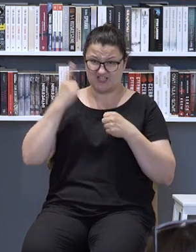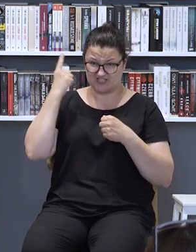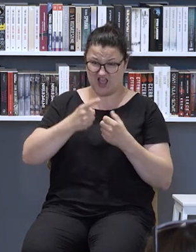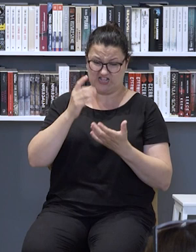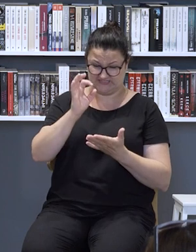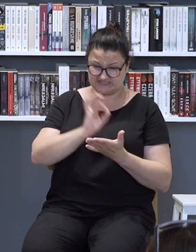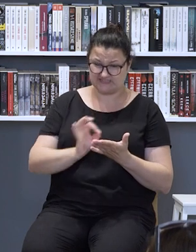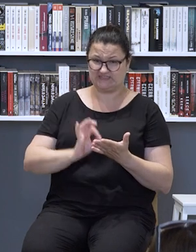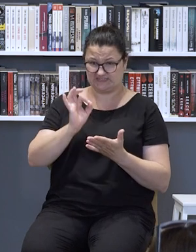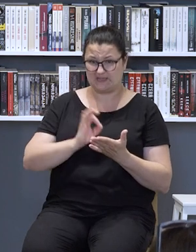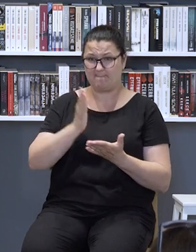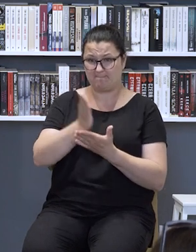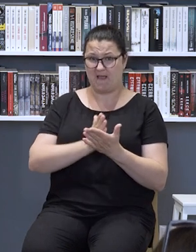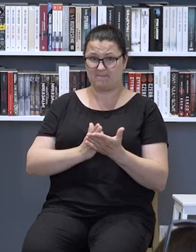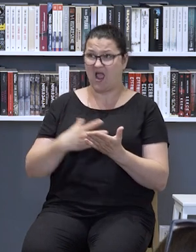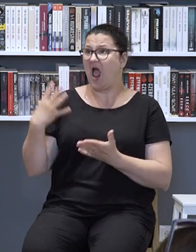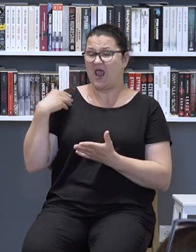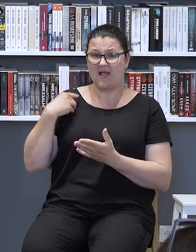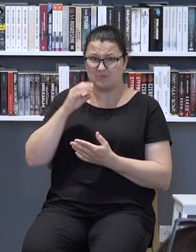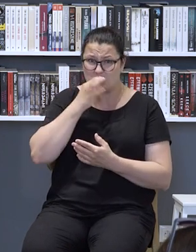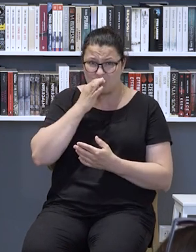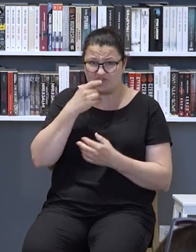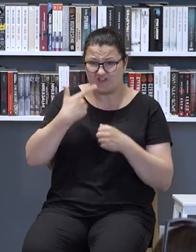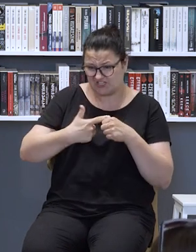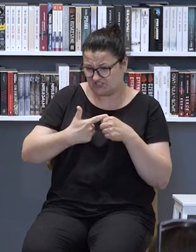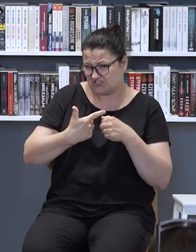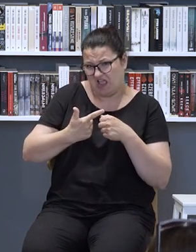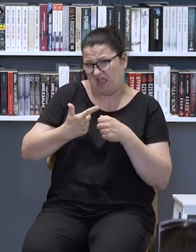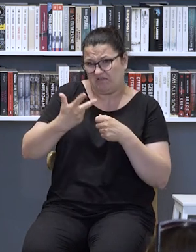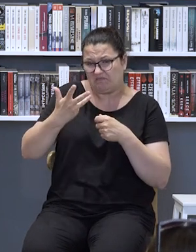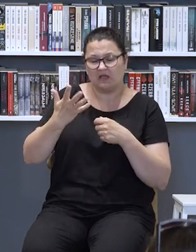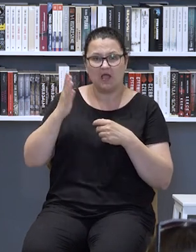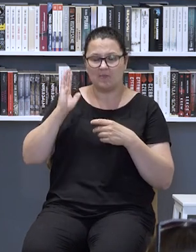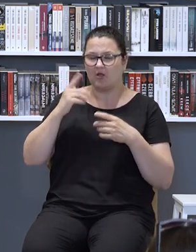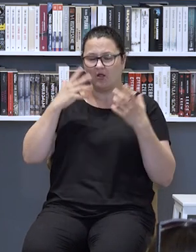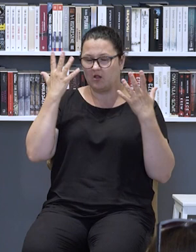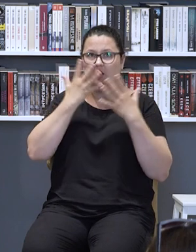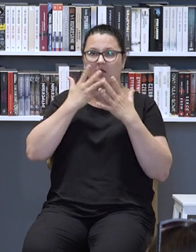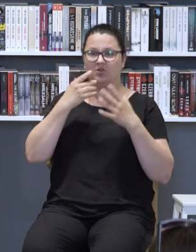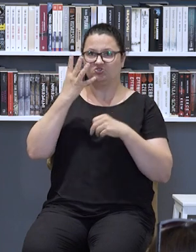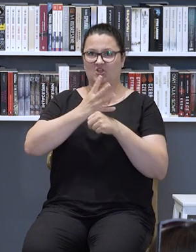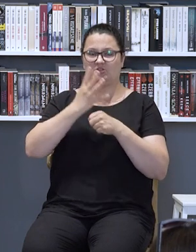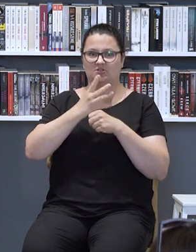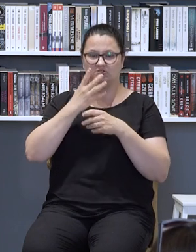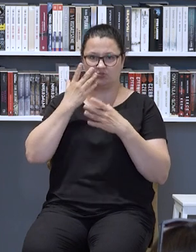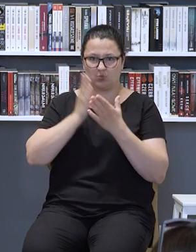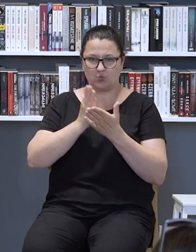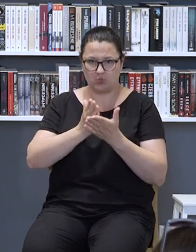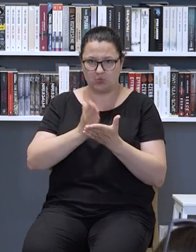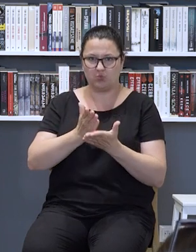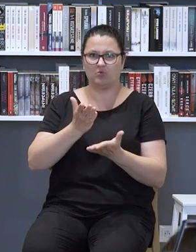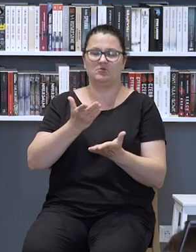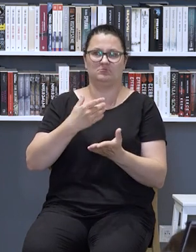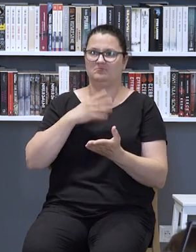mapę. Dla 20-paroletniego mężczyzny, który ocknie się, kiedy będzie miał 40 lat, to jest